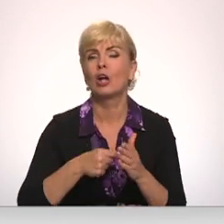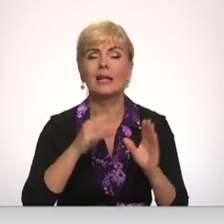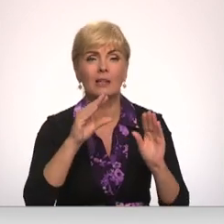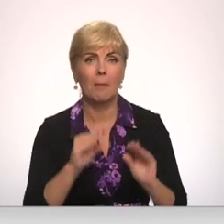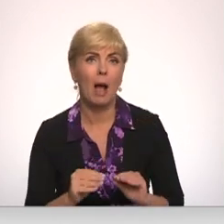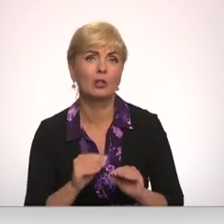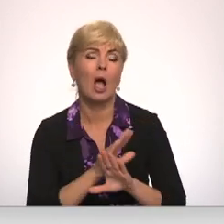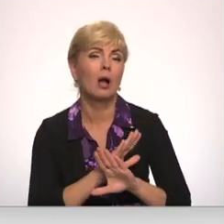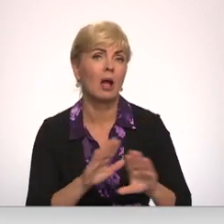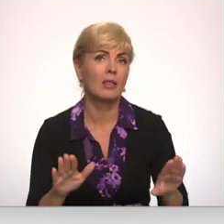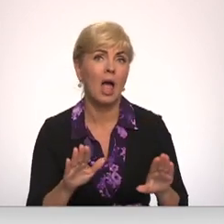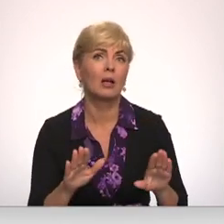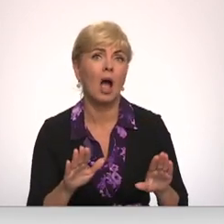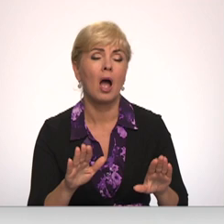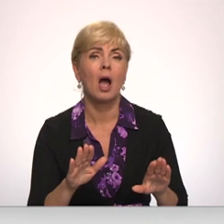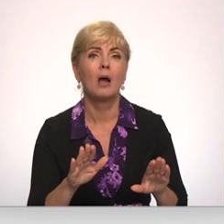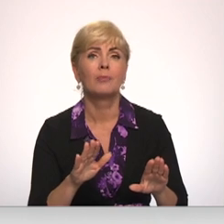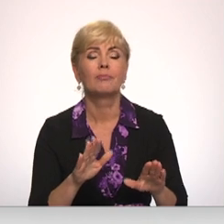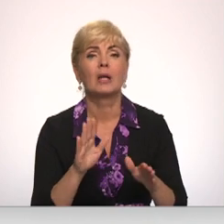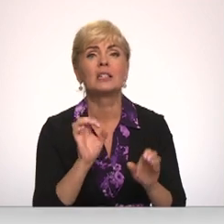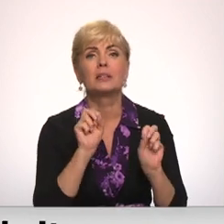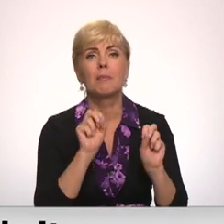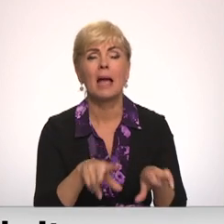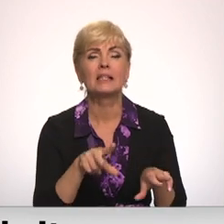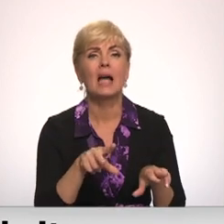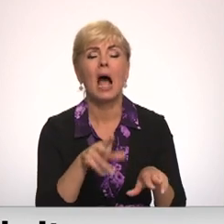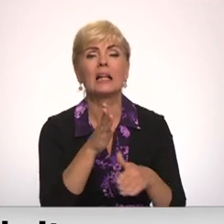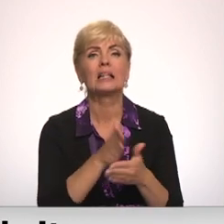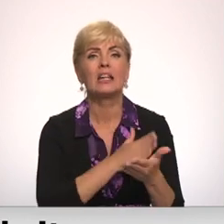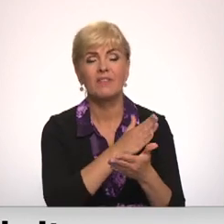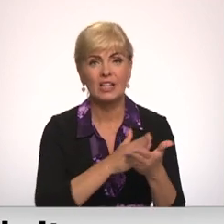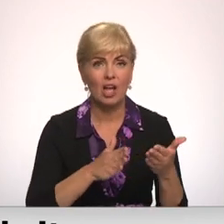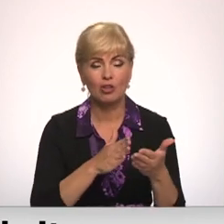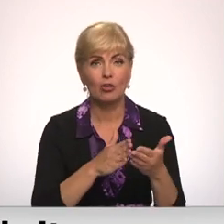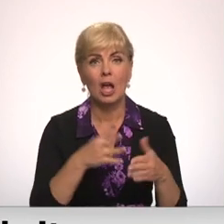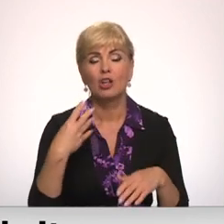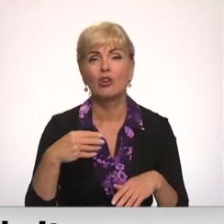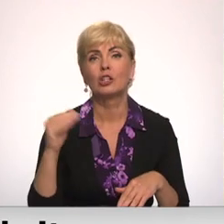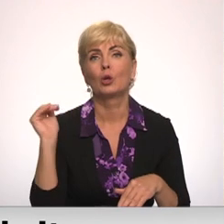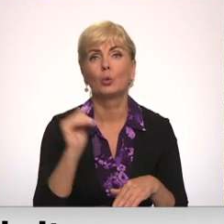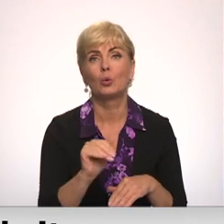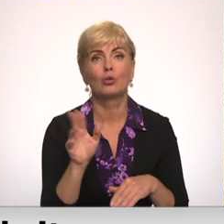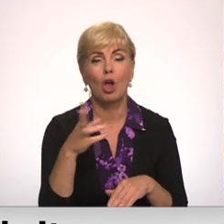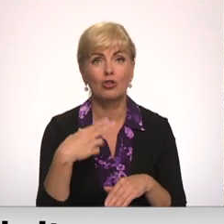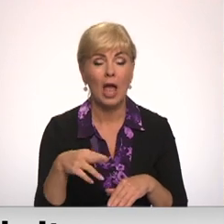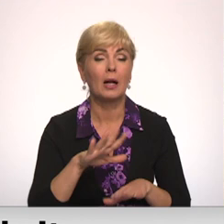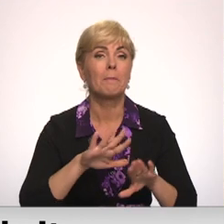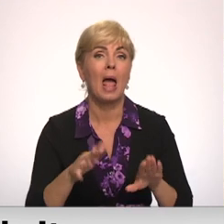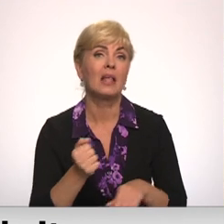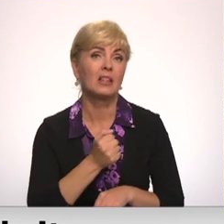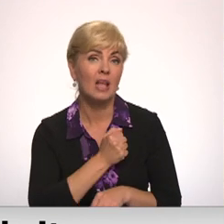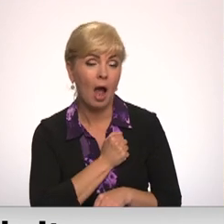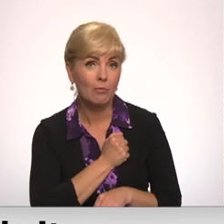nekā aprēķinātās šīs te utilizēšanas izmaksas, ko mēs rīkinām 40 000 eiro, bet diemžēl